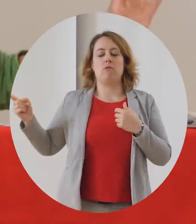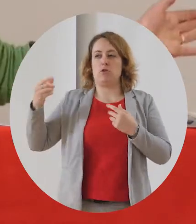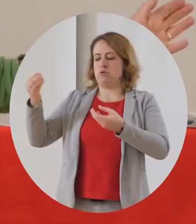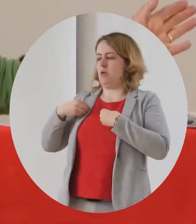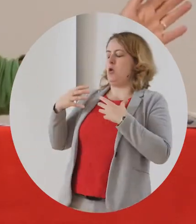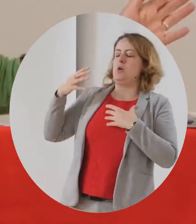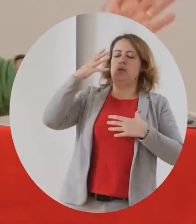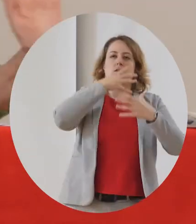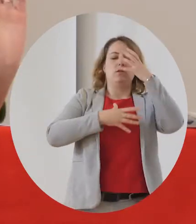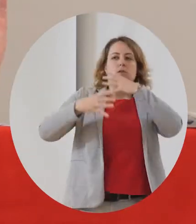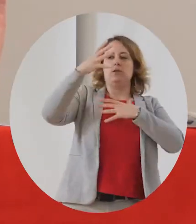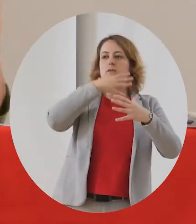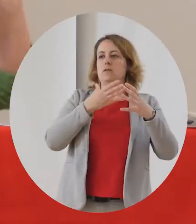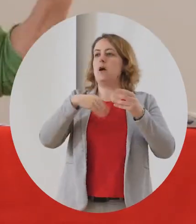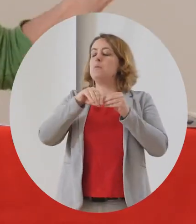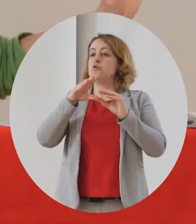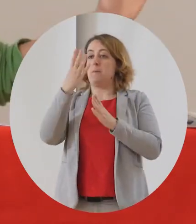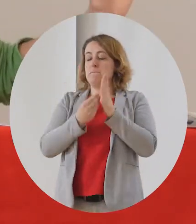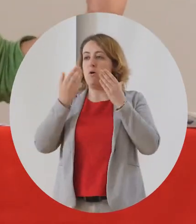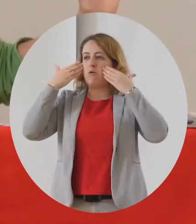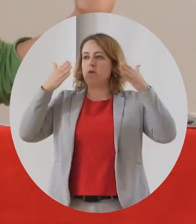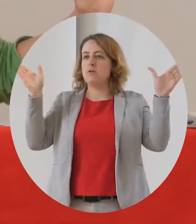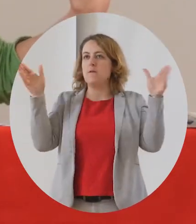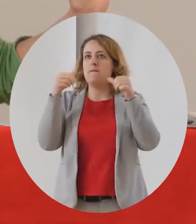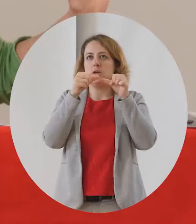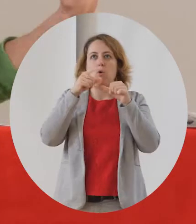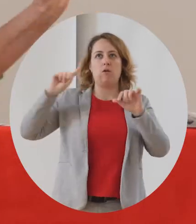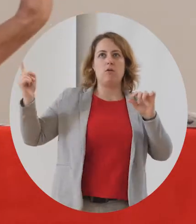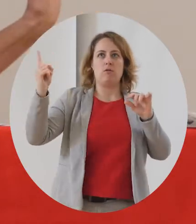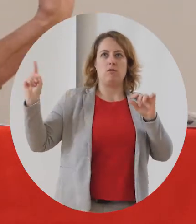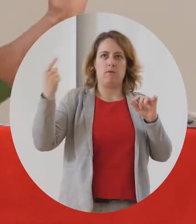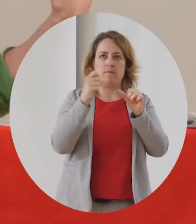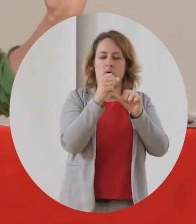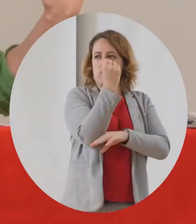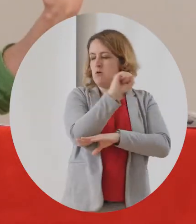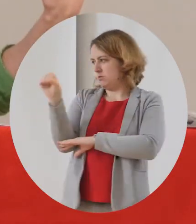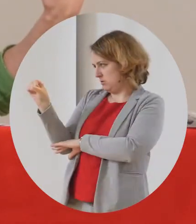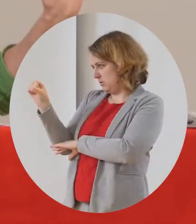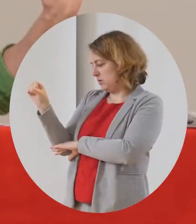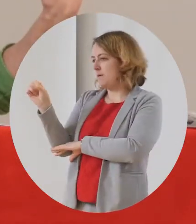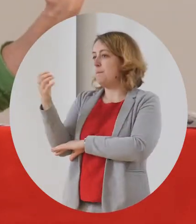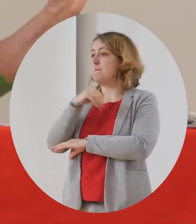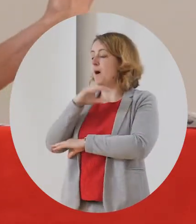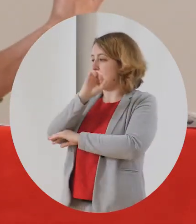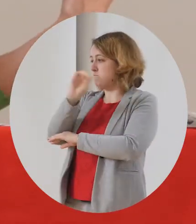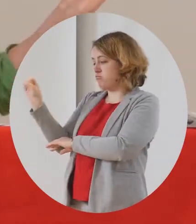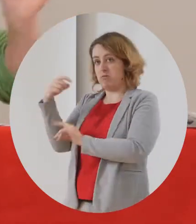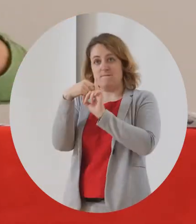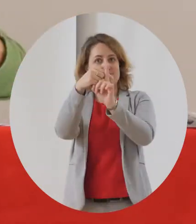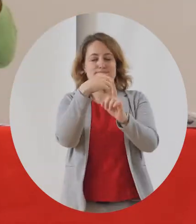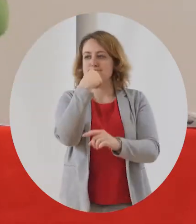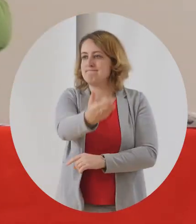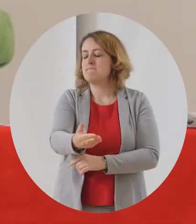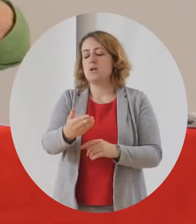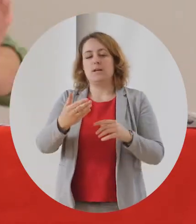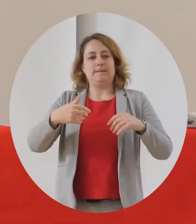côté, bah, ça va les perturber. Comme la vision périphérique ne fonctionne pas bien, bah, du coup, ils vont tourner la tête pour voir mieux ce qui se passe. Du coup, quand ils tournent la tête, bah, ils perdent